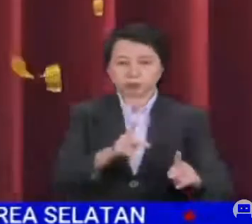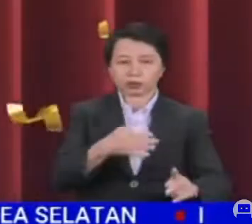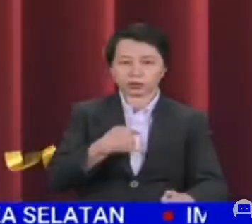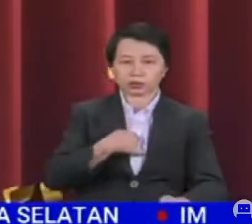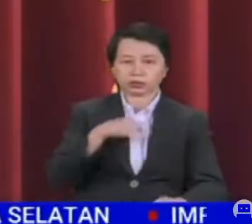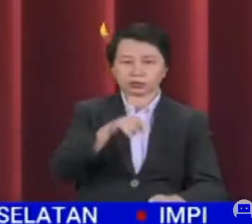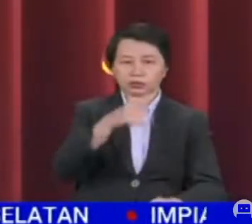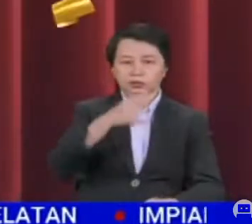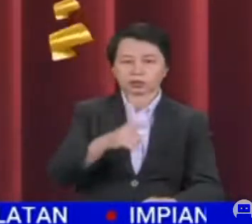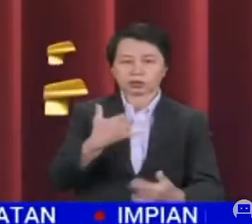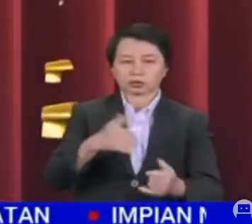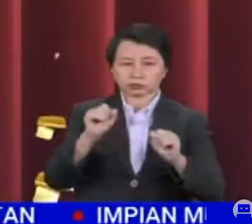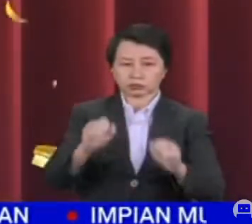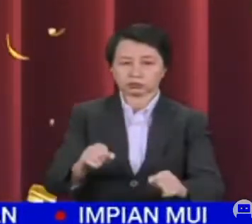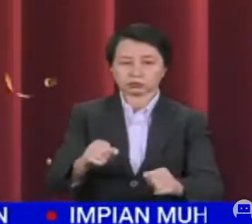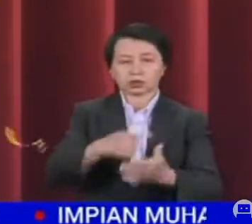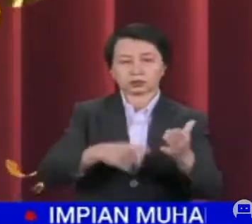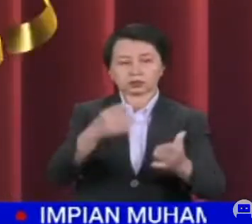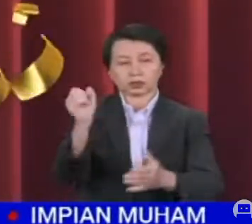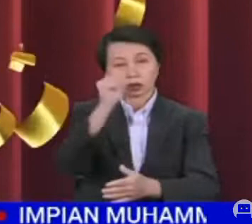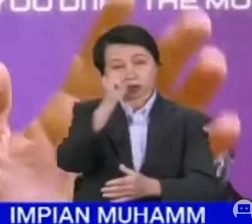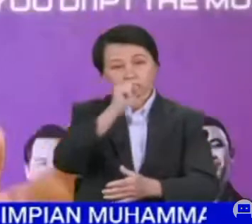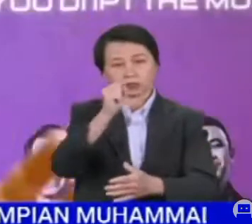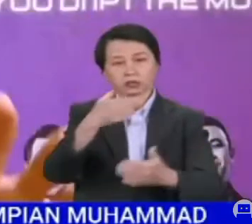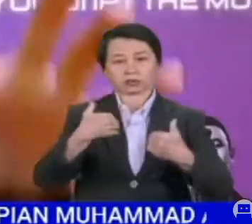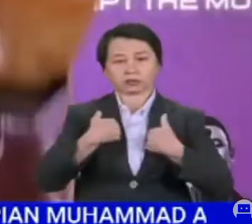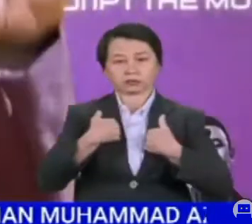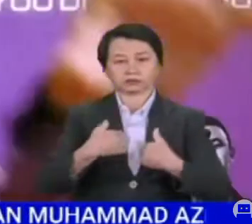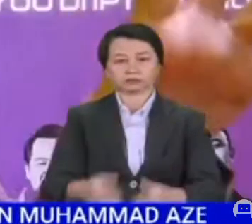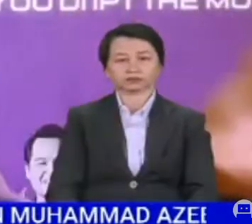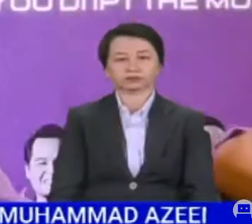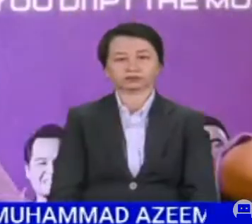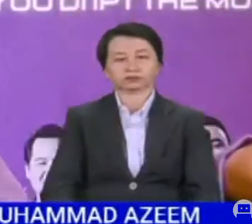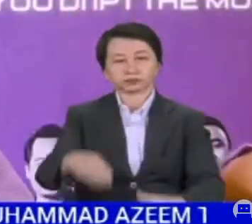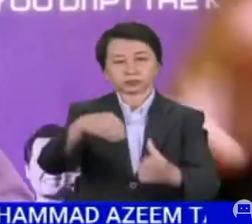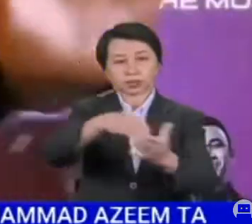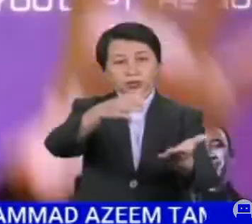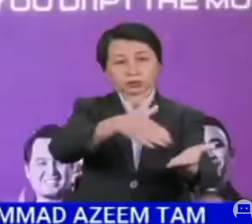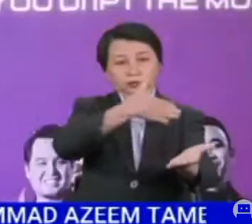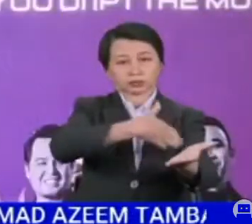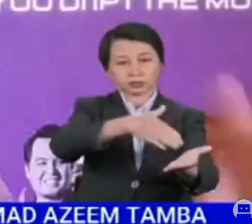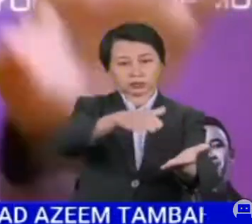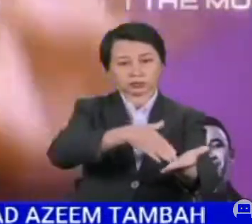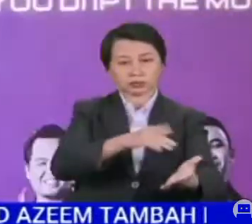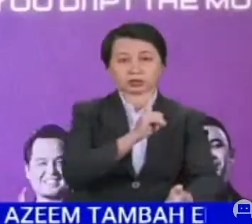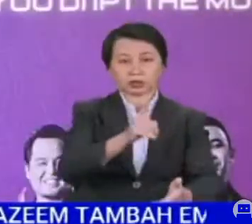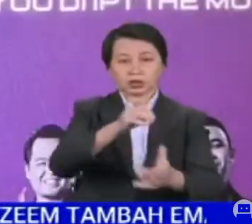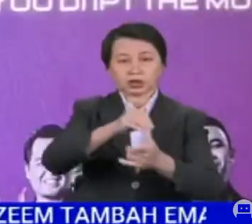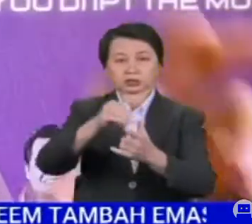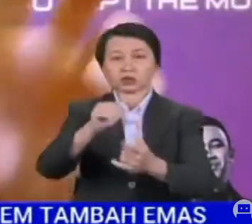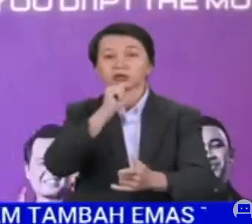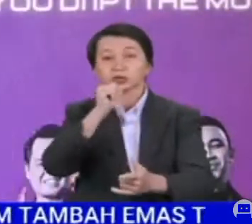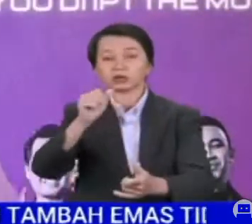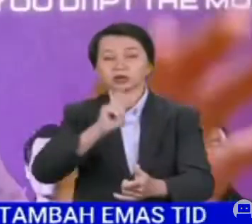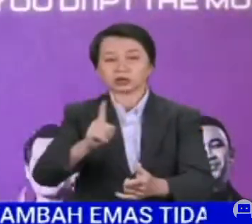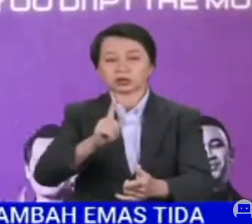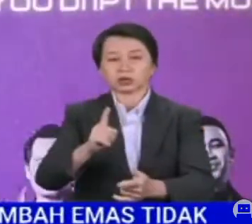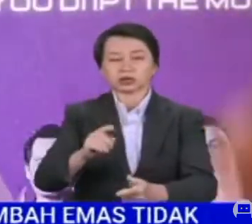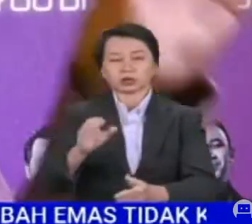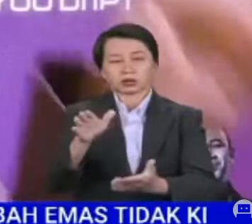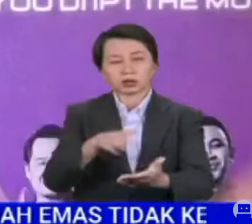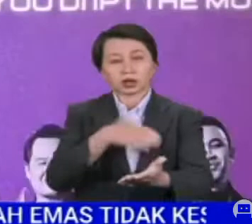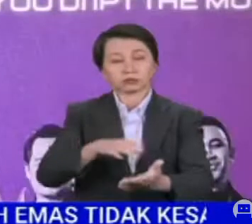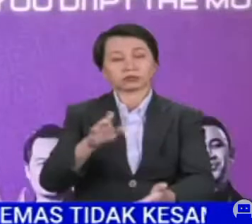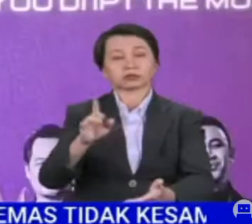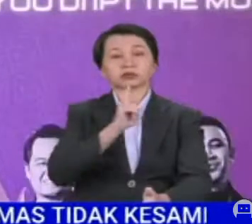memprotes untuk menghalang sebarang konsert diadakan. Even dalam lagu-lagu tertentu, non-Muslim ke, Muslim ke, nasyid ke, bukan nasyid ke,